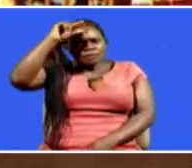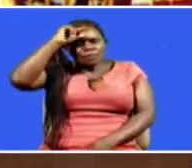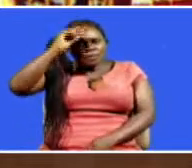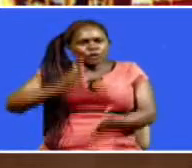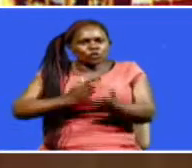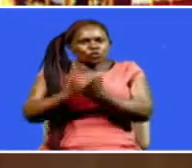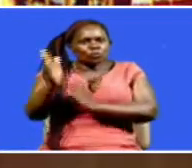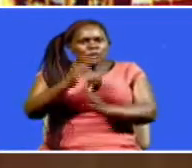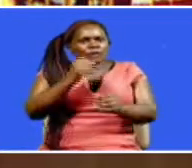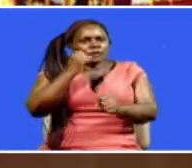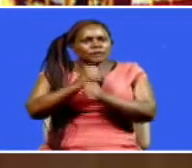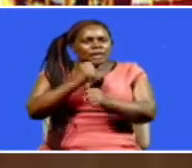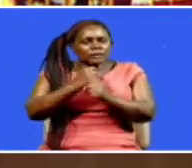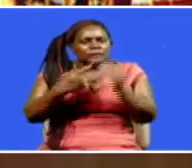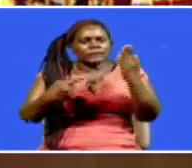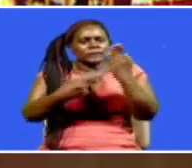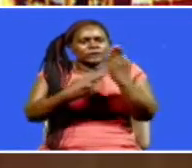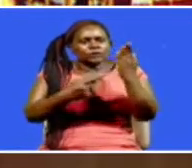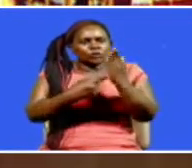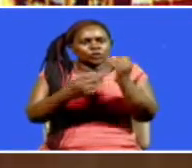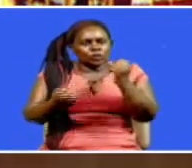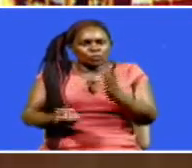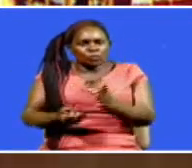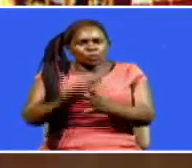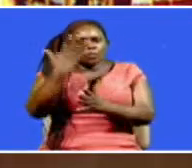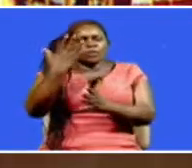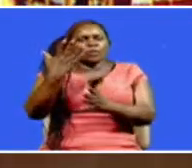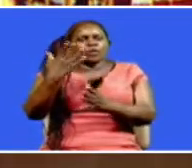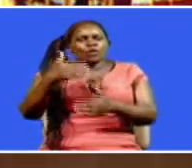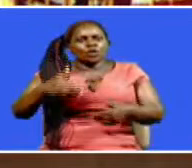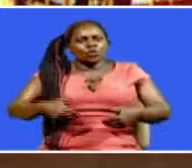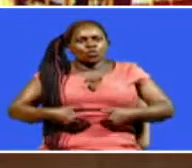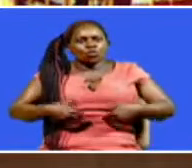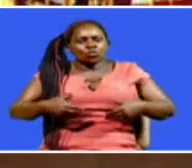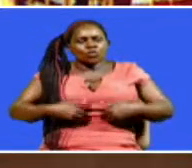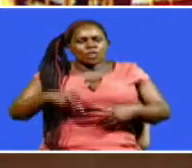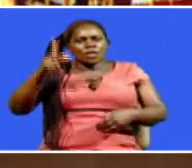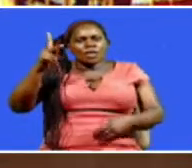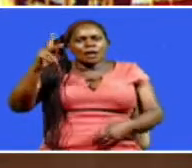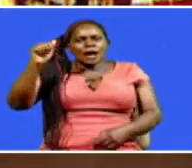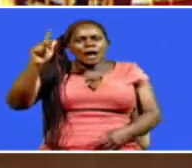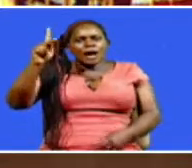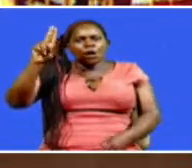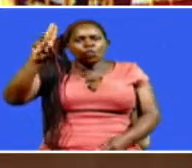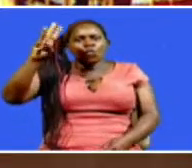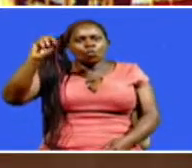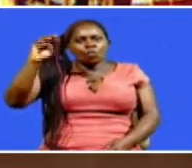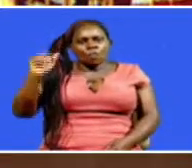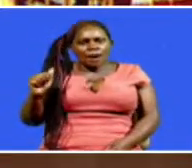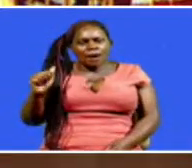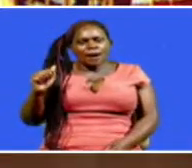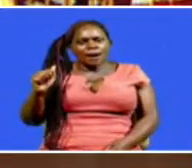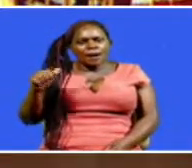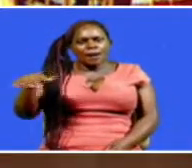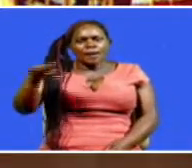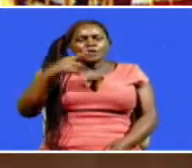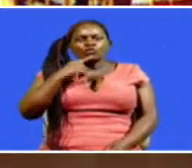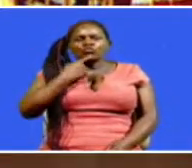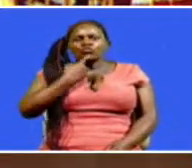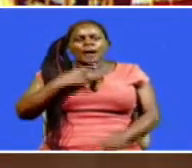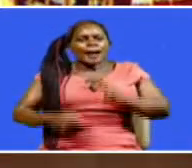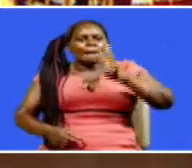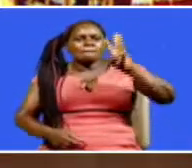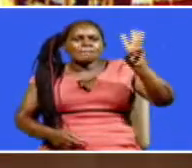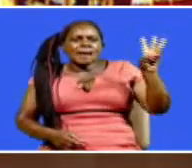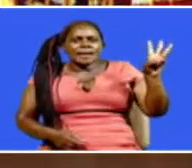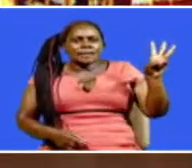kupitia mpango wa ajira dijitali imefungua milango yake kwa vijana eneo la Kakuma katika eneo la Turkana Magharibi,